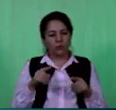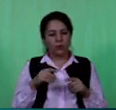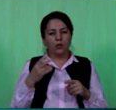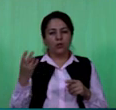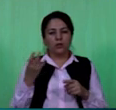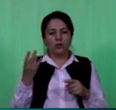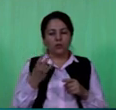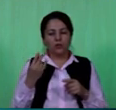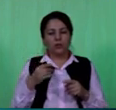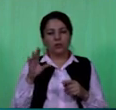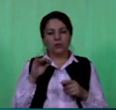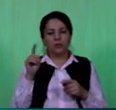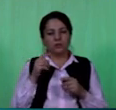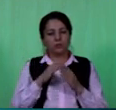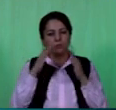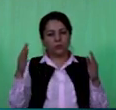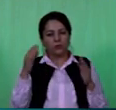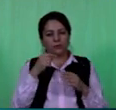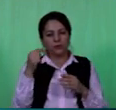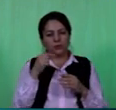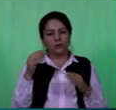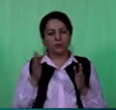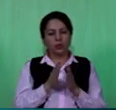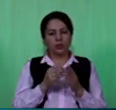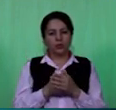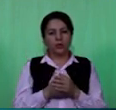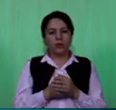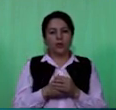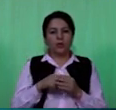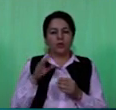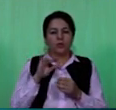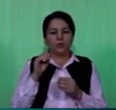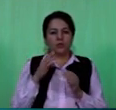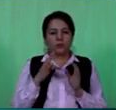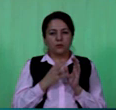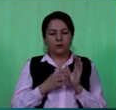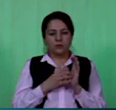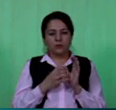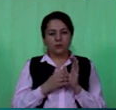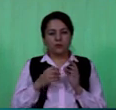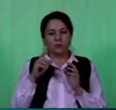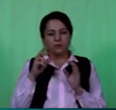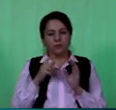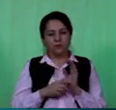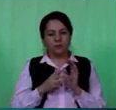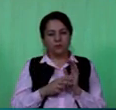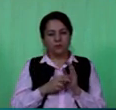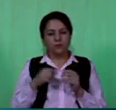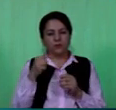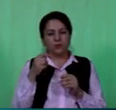вычесть меньшее из числа 980 вычтем 783 мы узнали